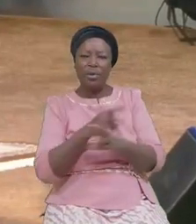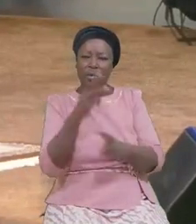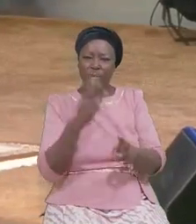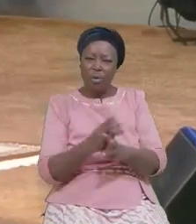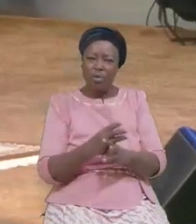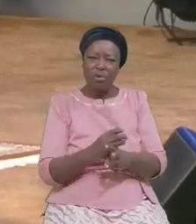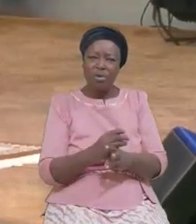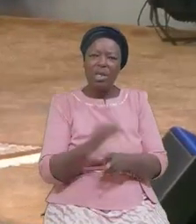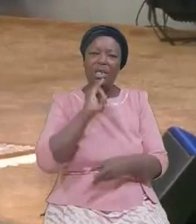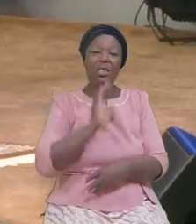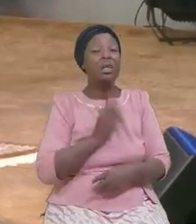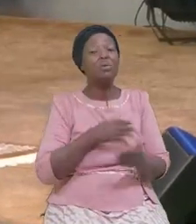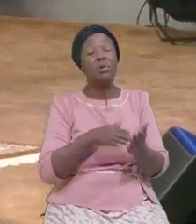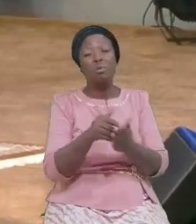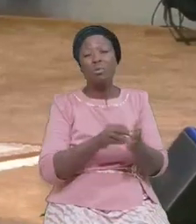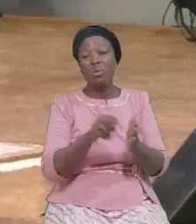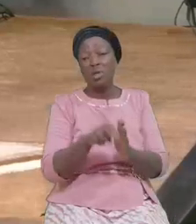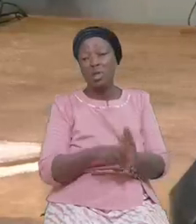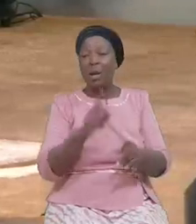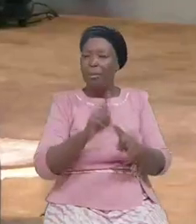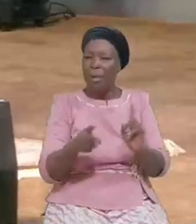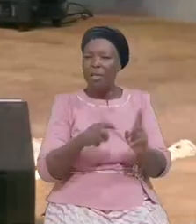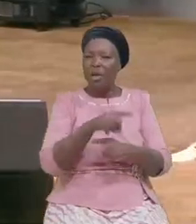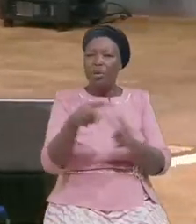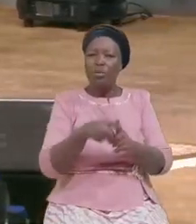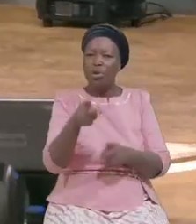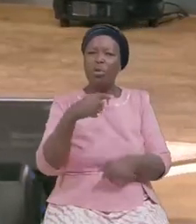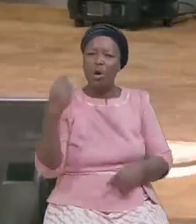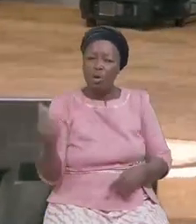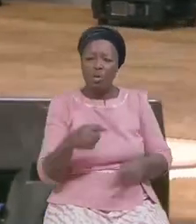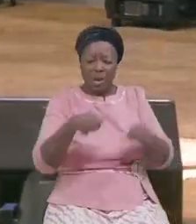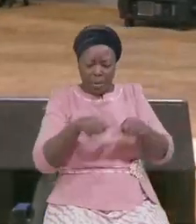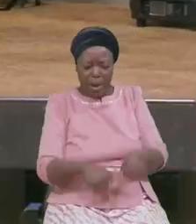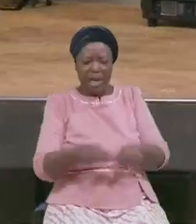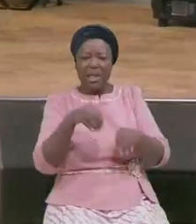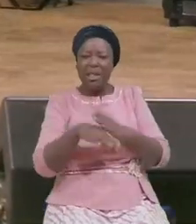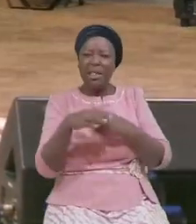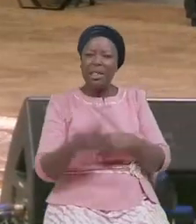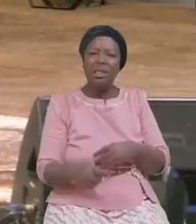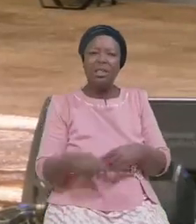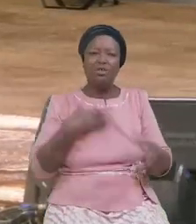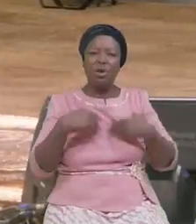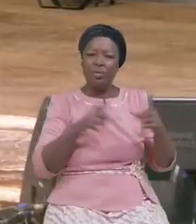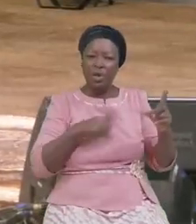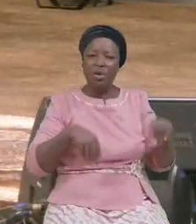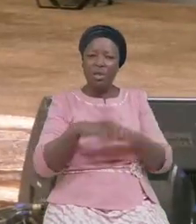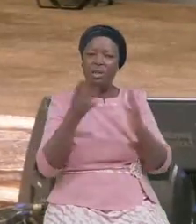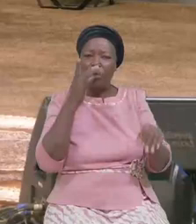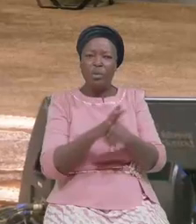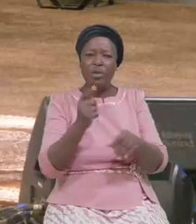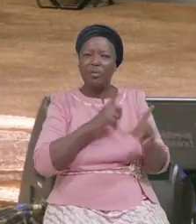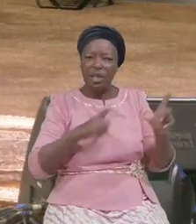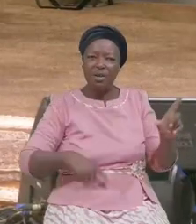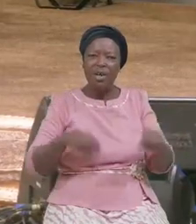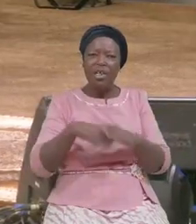c'est notre faiblesse. Mais lorsque vous êtes toujours dans la demeure du Seigneur, dans la joie du Seigneur, dans la promesse du Seigneur, dans les